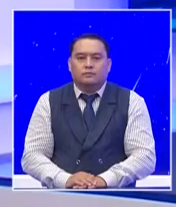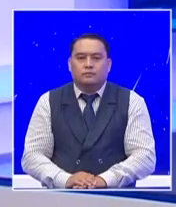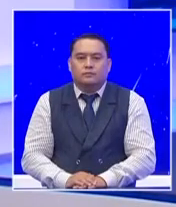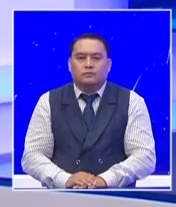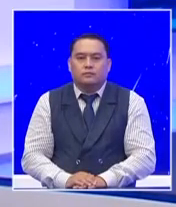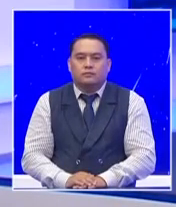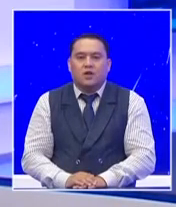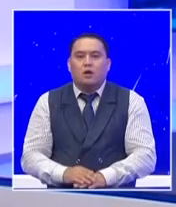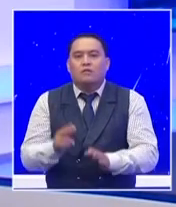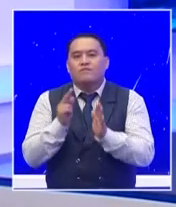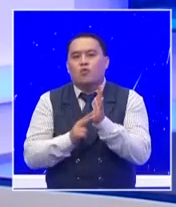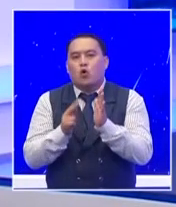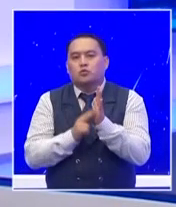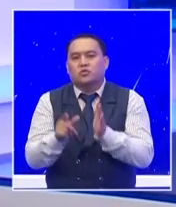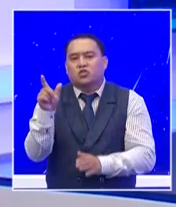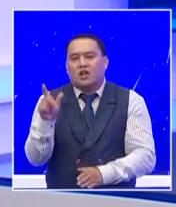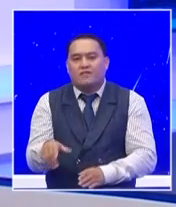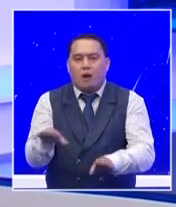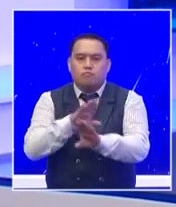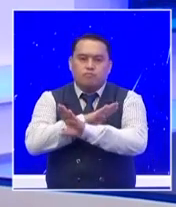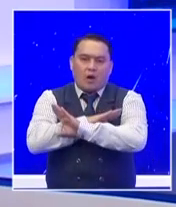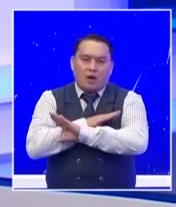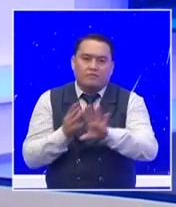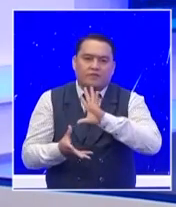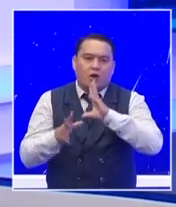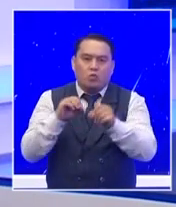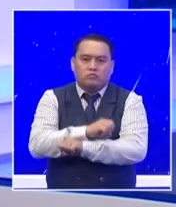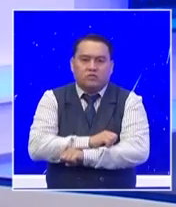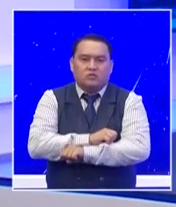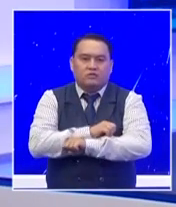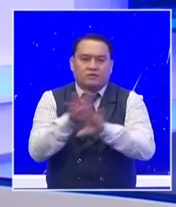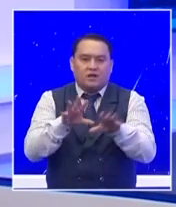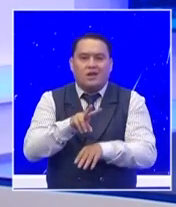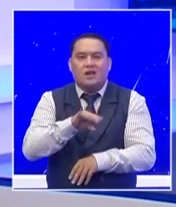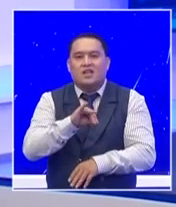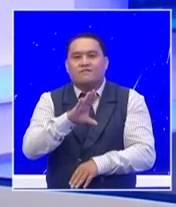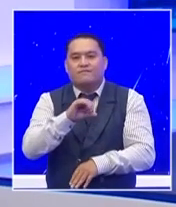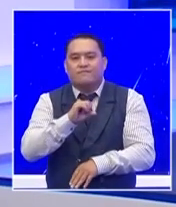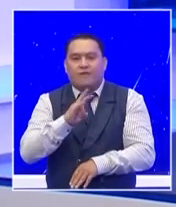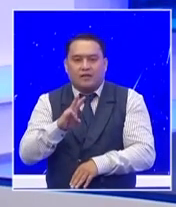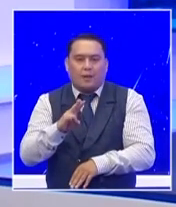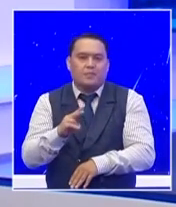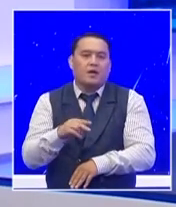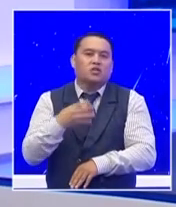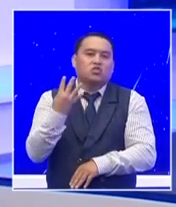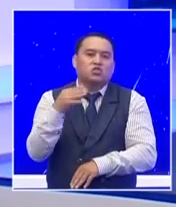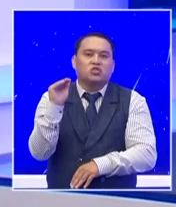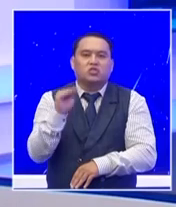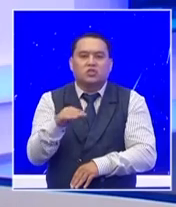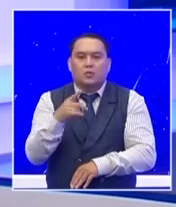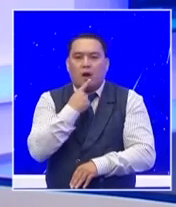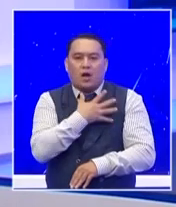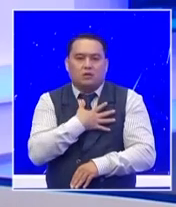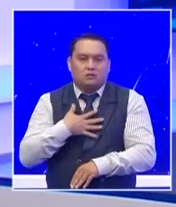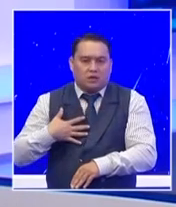По уточненным данным, почти 80 человек погибли в результате техногенной катастрофы в порту столицы Ливана. Свыше 4000